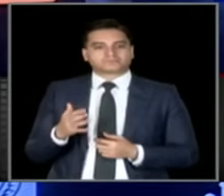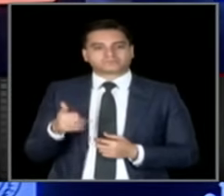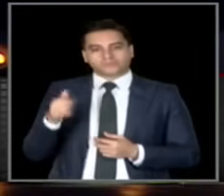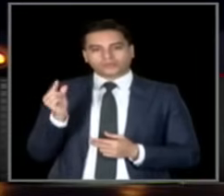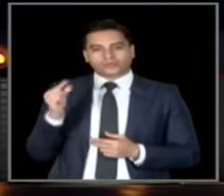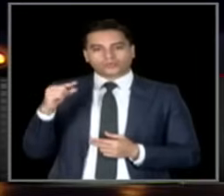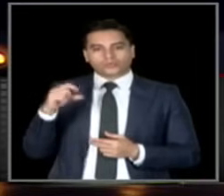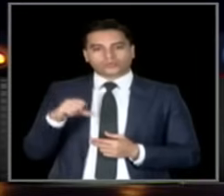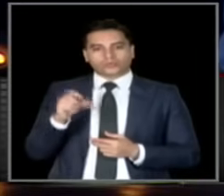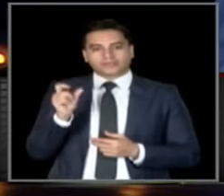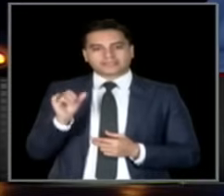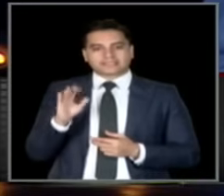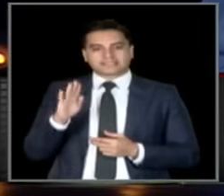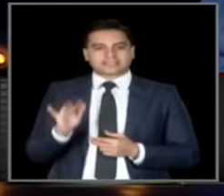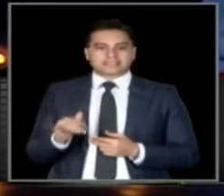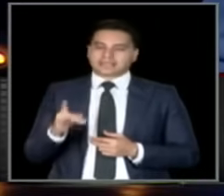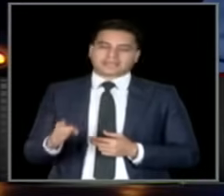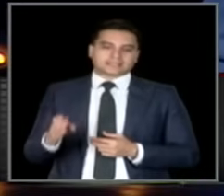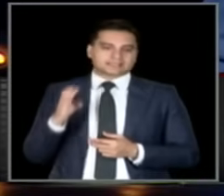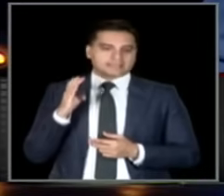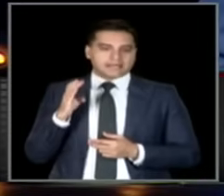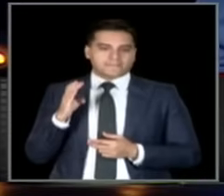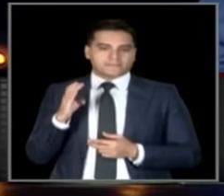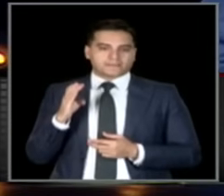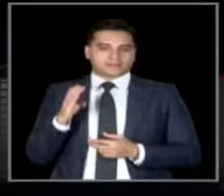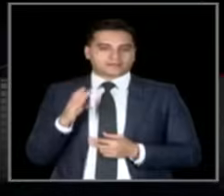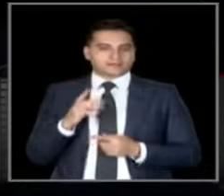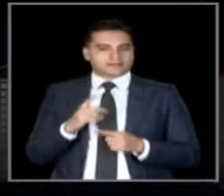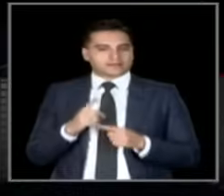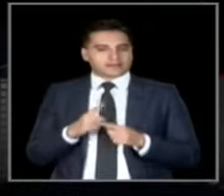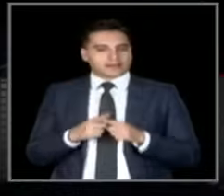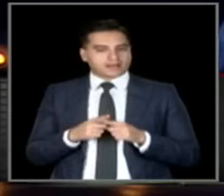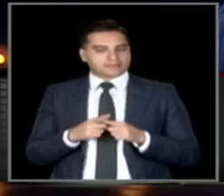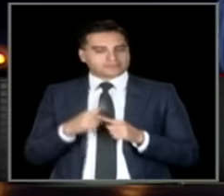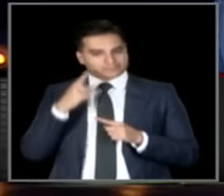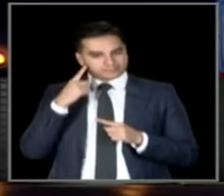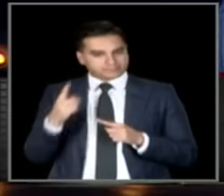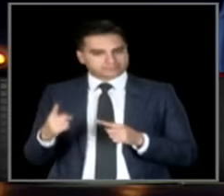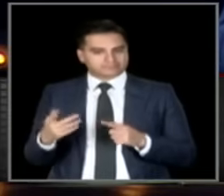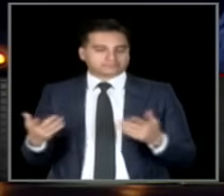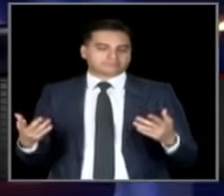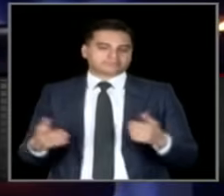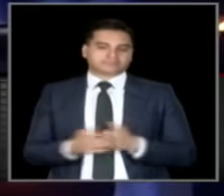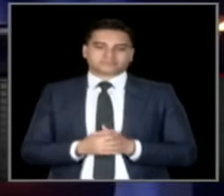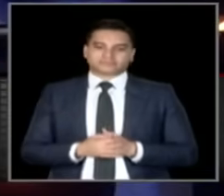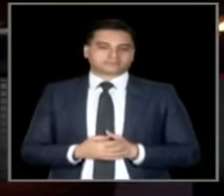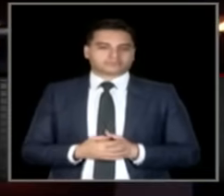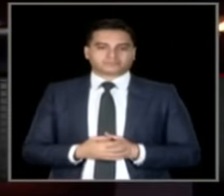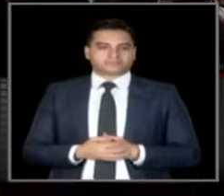إندونيسيا. حازم، جمال مش موافق، محمد هشام إجابة